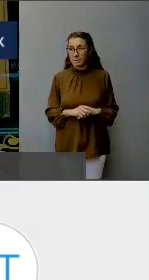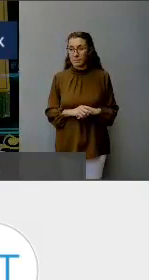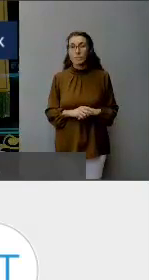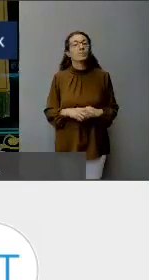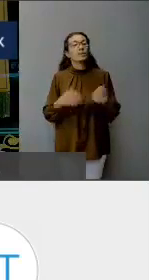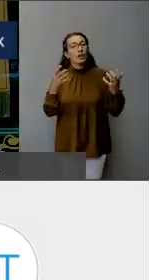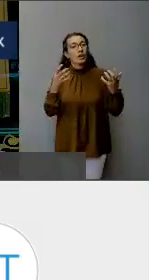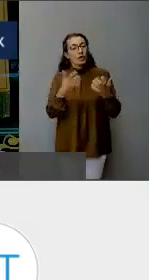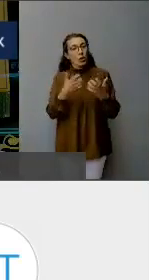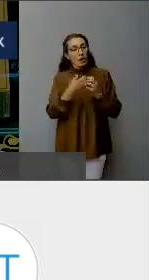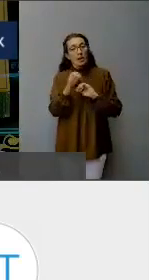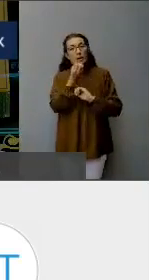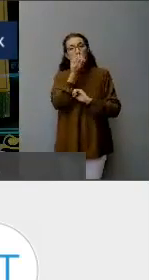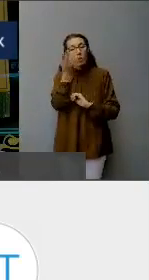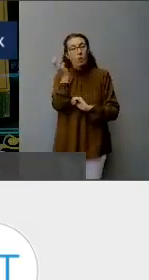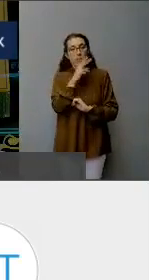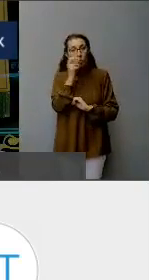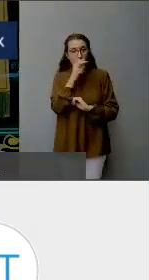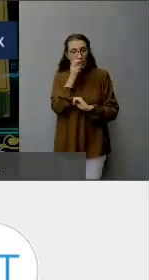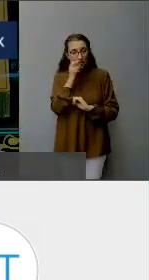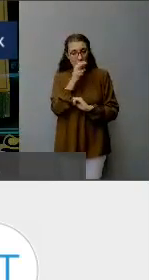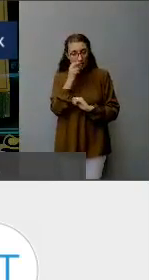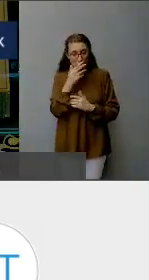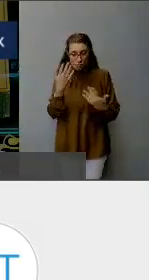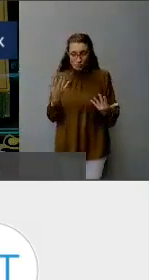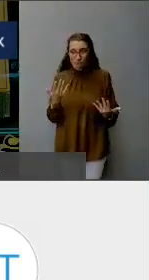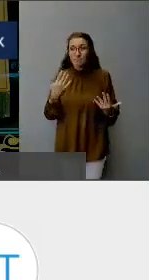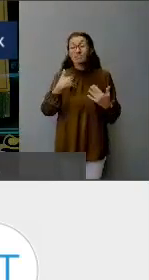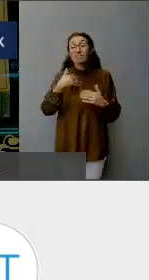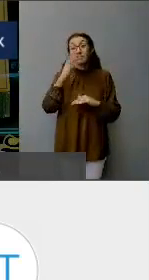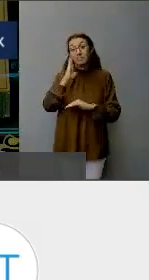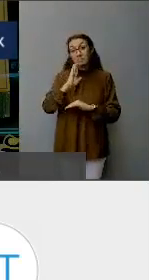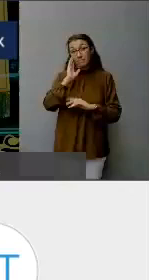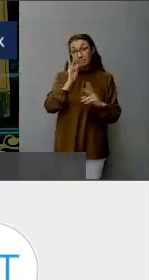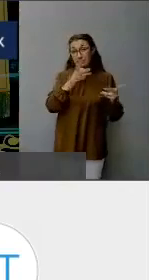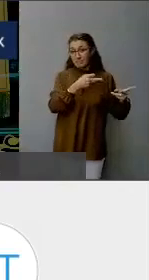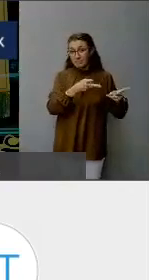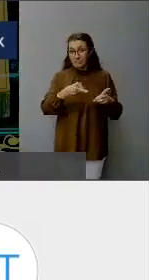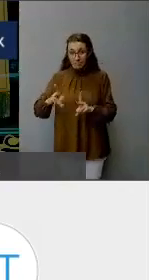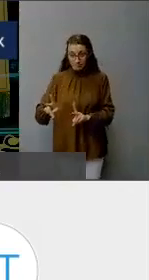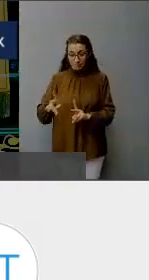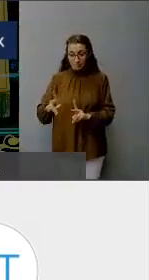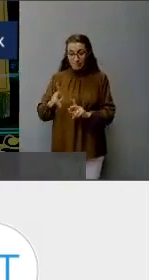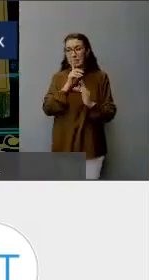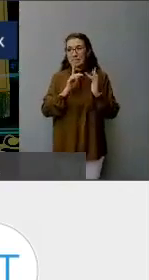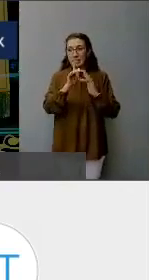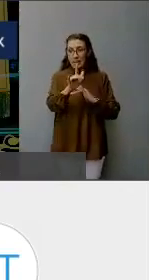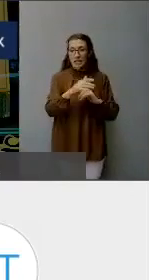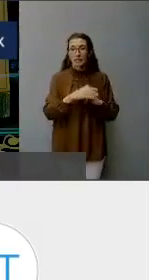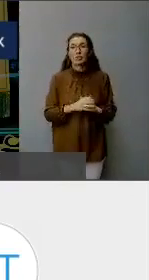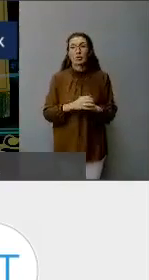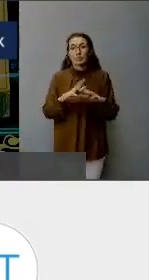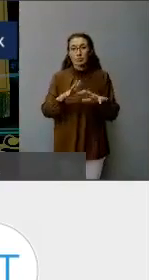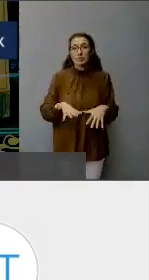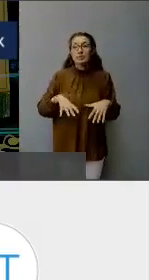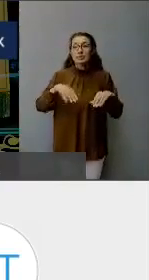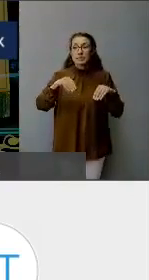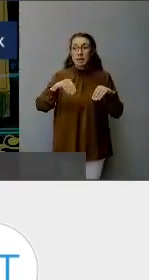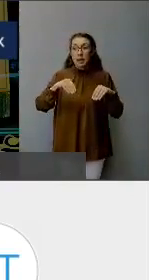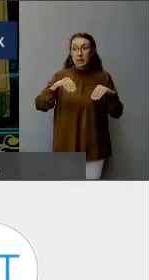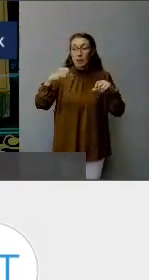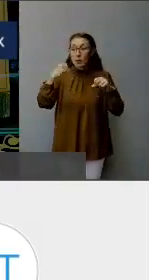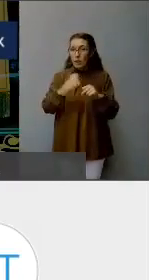colleghi buon pomeriggio a veri trovati mi chiedo cortesemente di prendere posso osservare un po di silenzio apriamo i